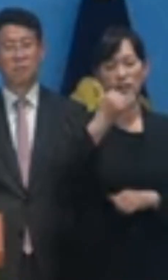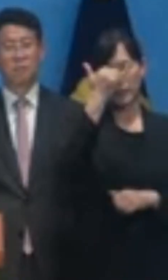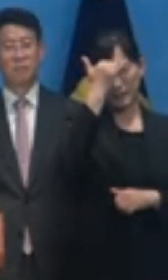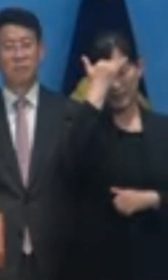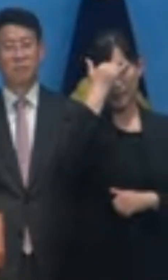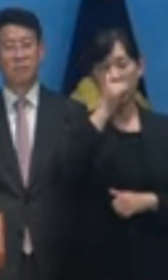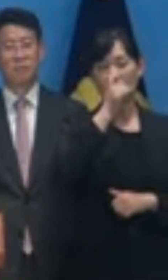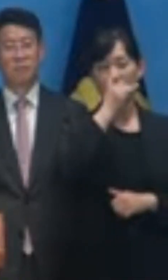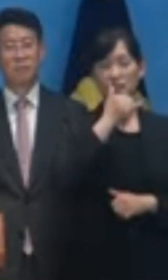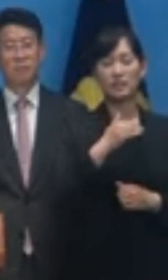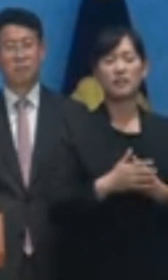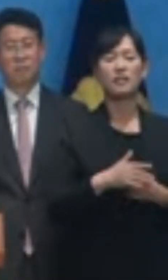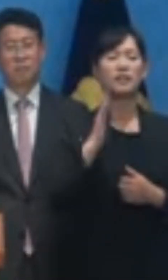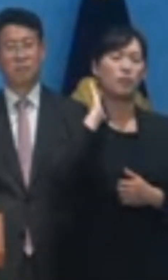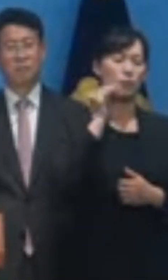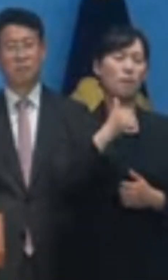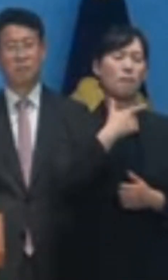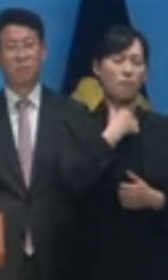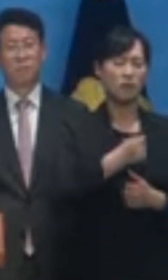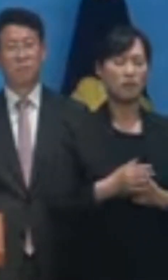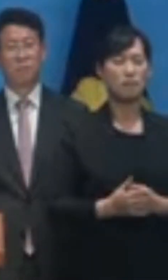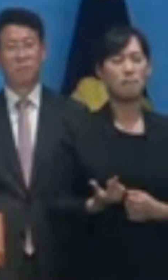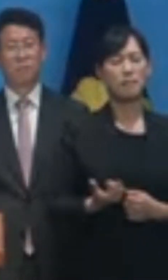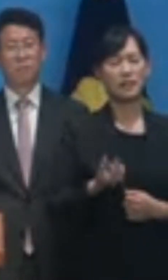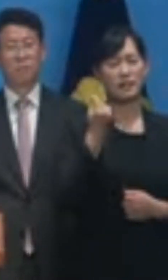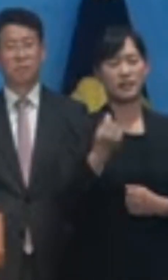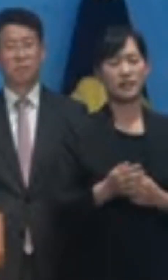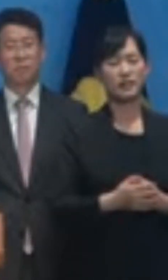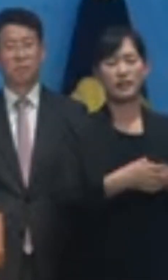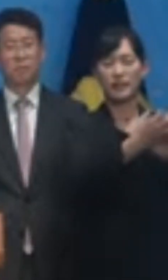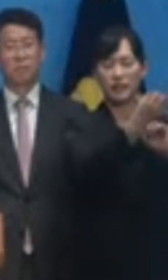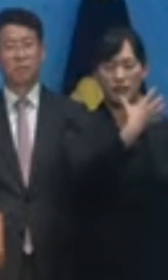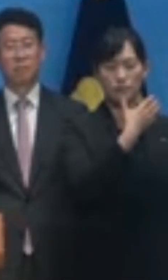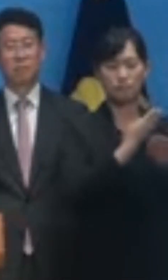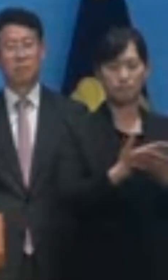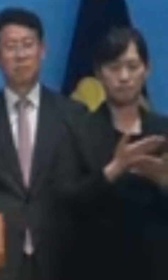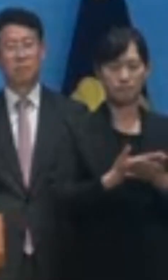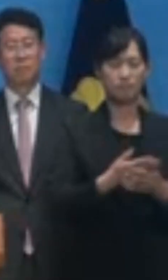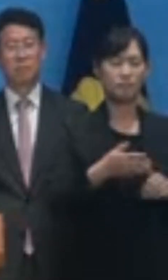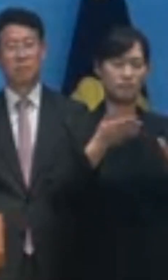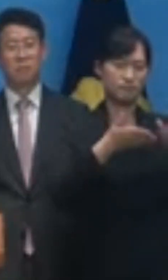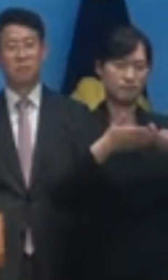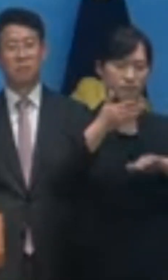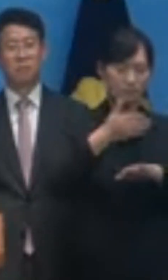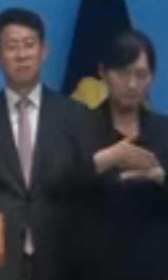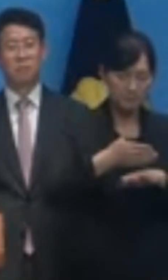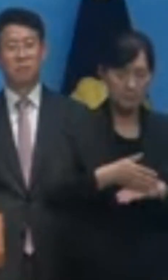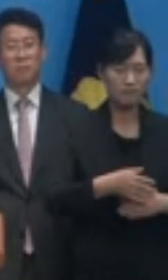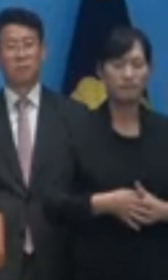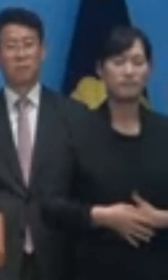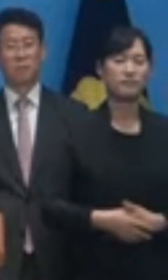도덕적인 대통령을 원합니다. 하루빨리 응답해 주시기 바랍니다. 감사합니다.